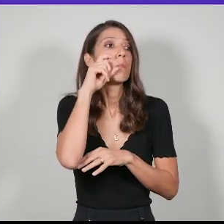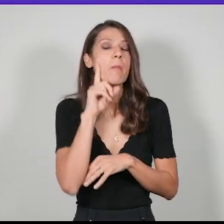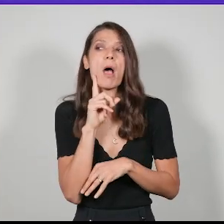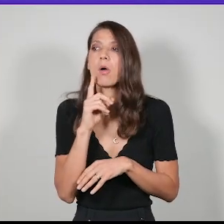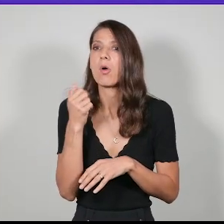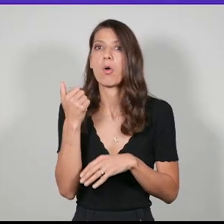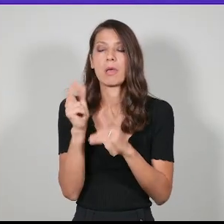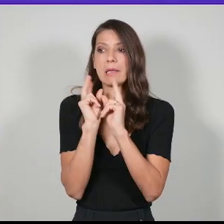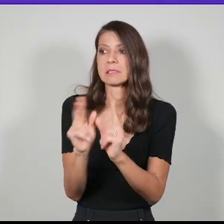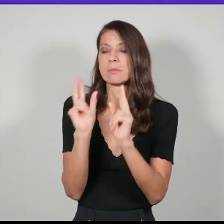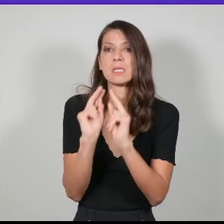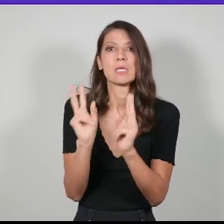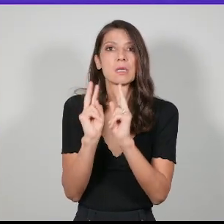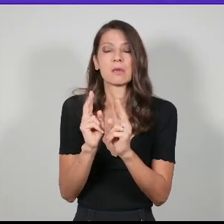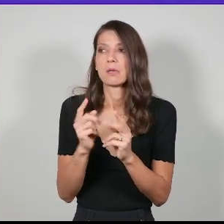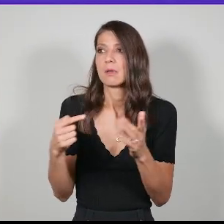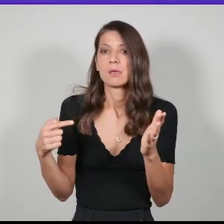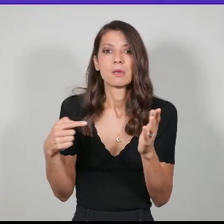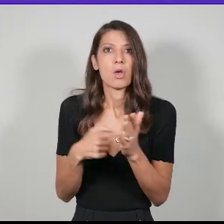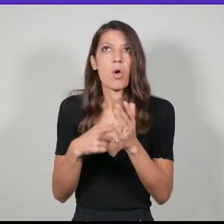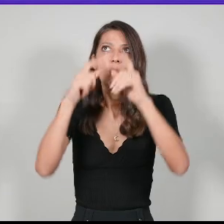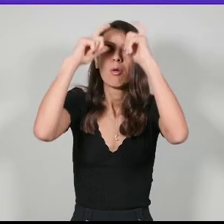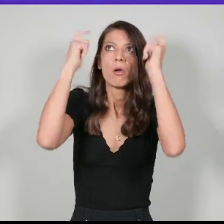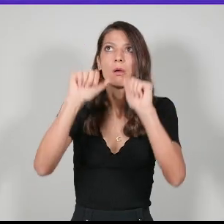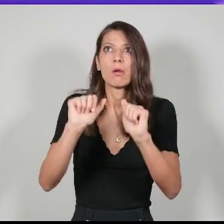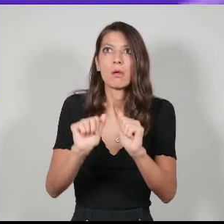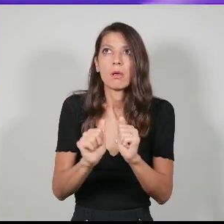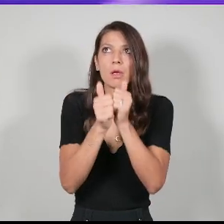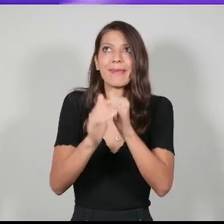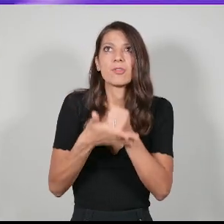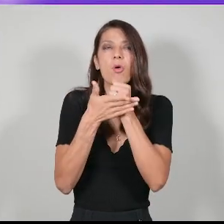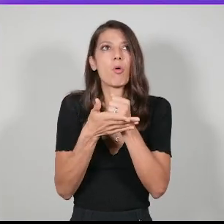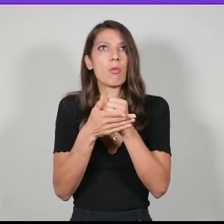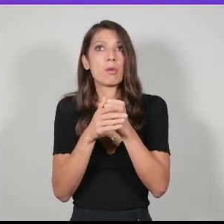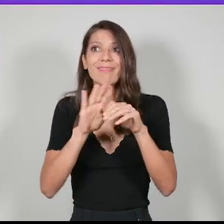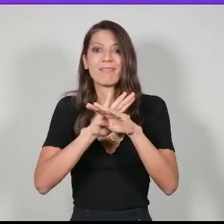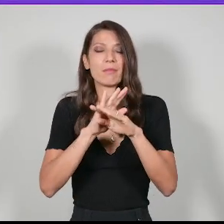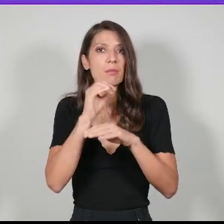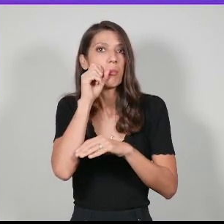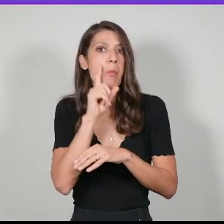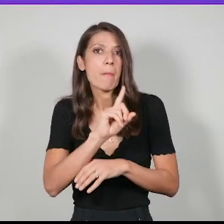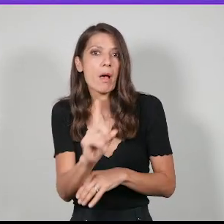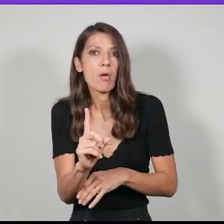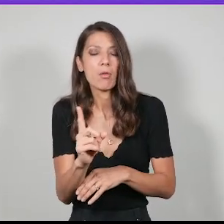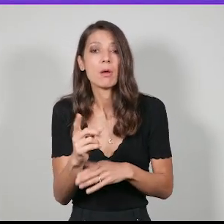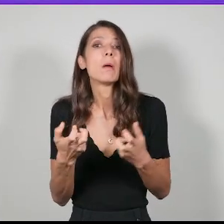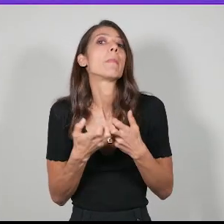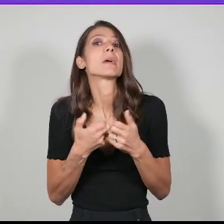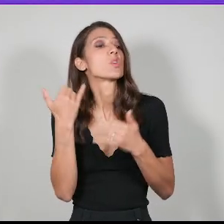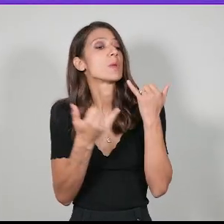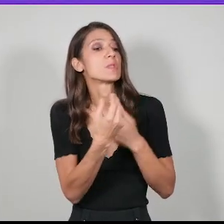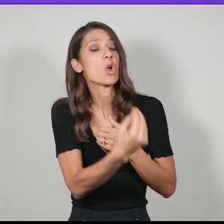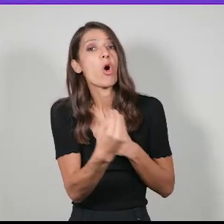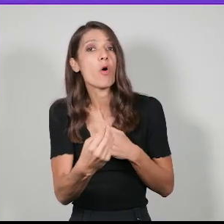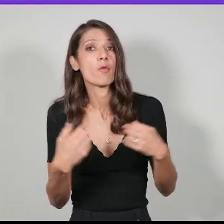à décrire réellement à quel moment ils sont aidants et non plus parents. Par exemple, effectivement, lorsque j'habille mon enfant ou